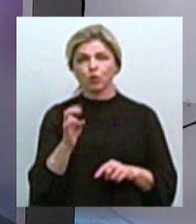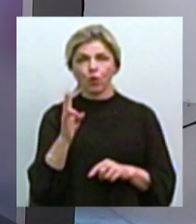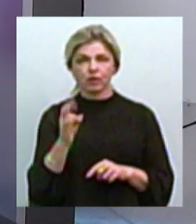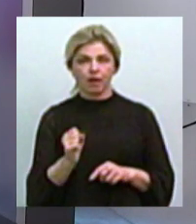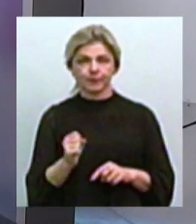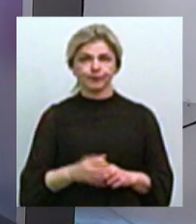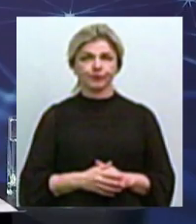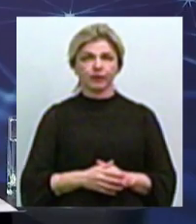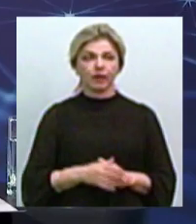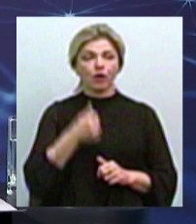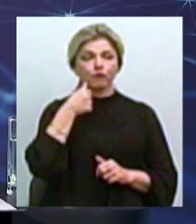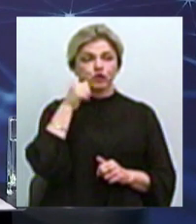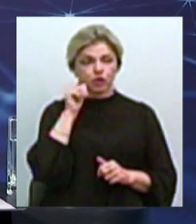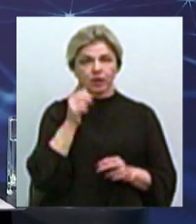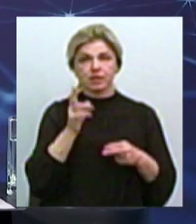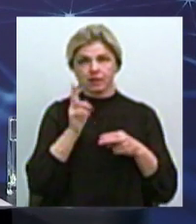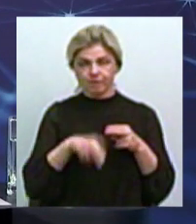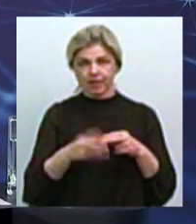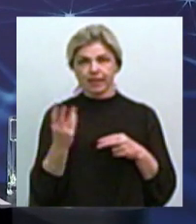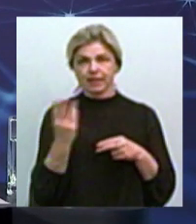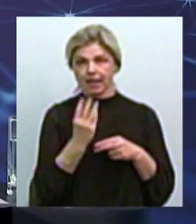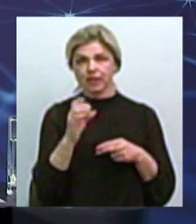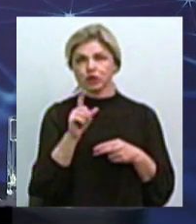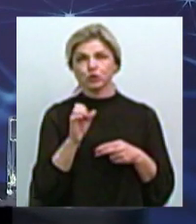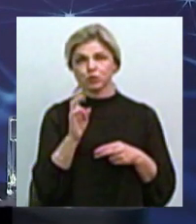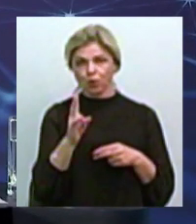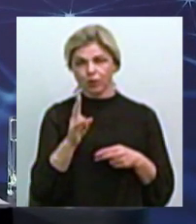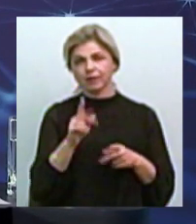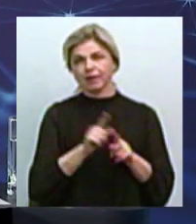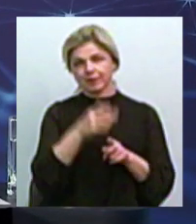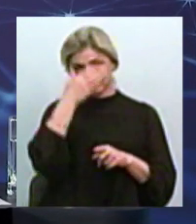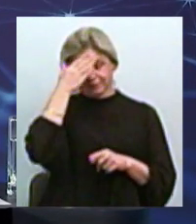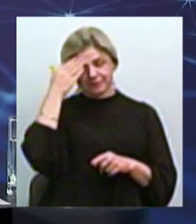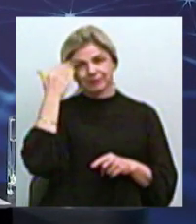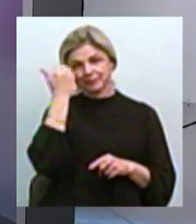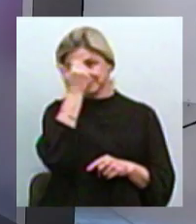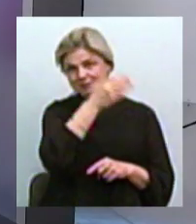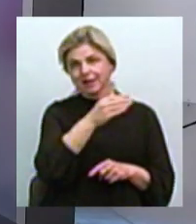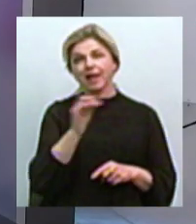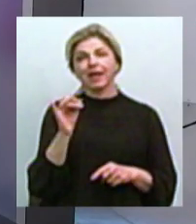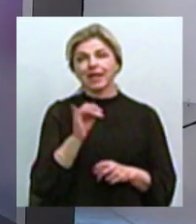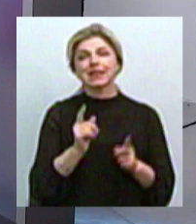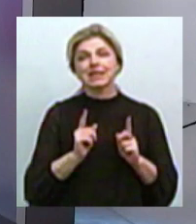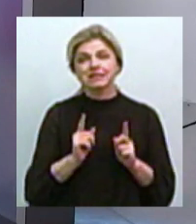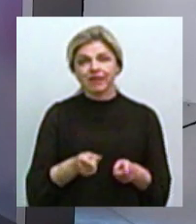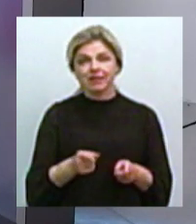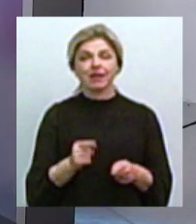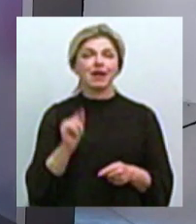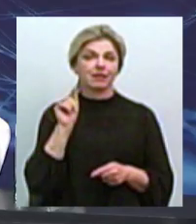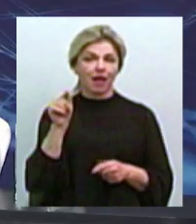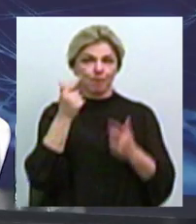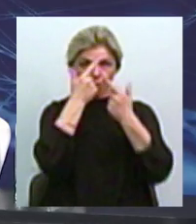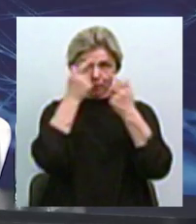Ну, буквально вчора ми завершили торжественно 3-й сезон, смахнули вже пот. И действительно, уже там и объявили,